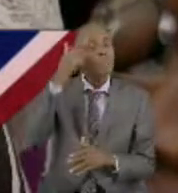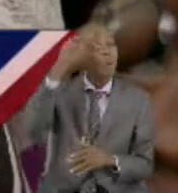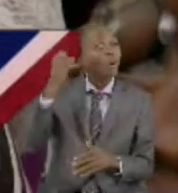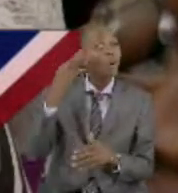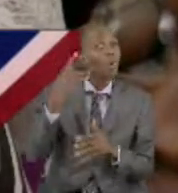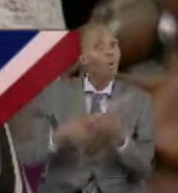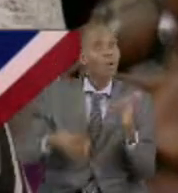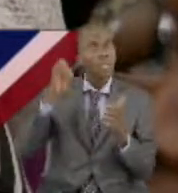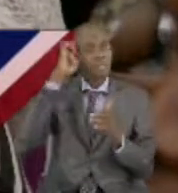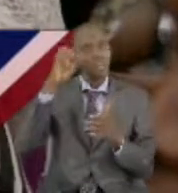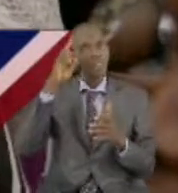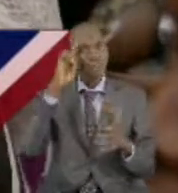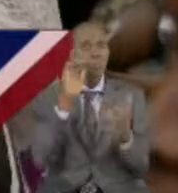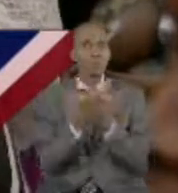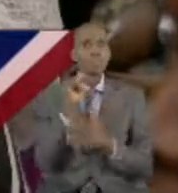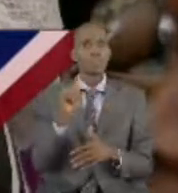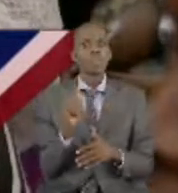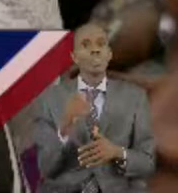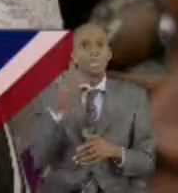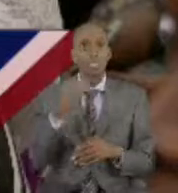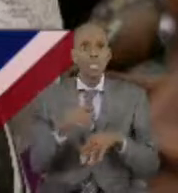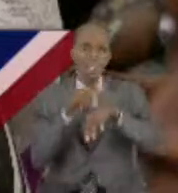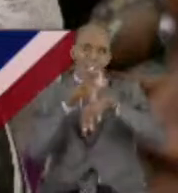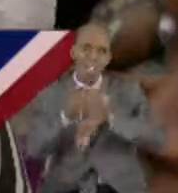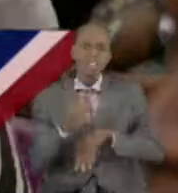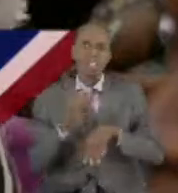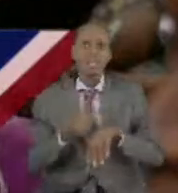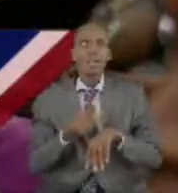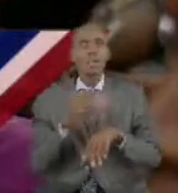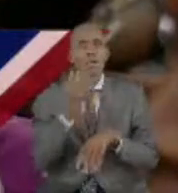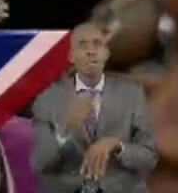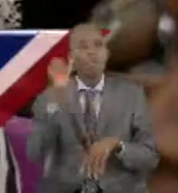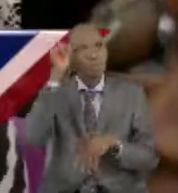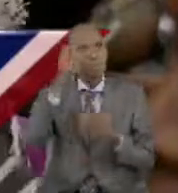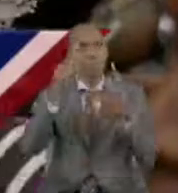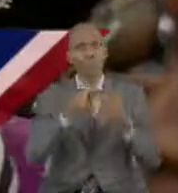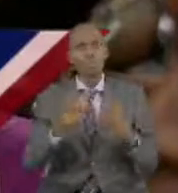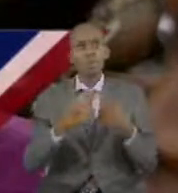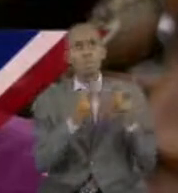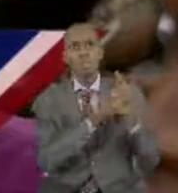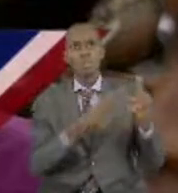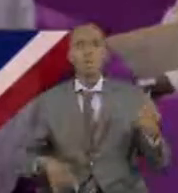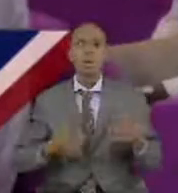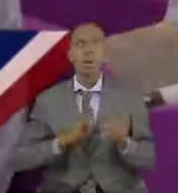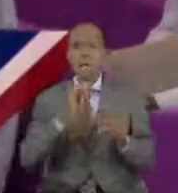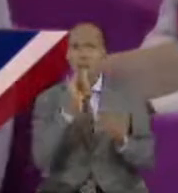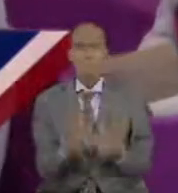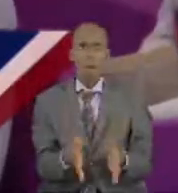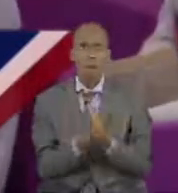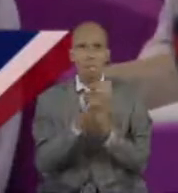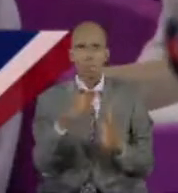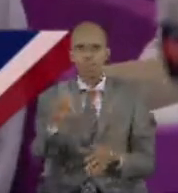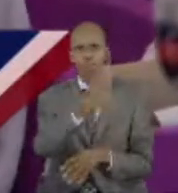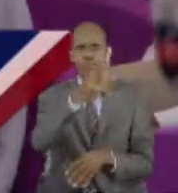la conviction, à cause de sa conversion. C'était là la première période, de sa venue au Seigneur. Je te pose la question.